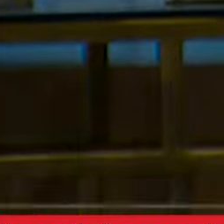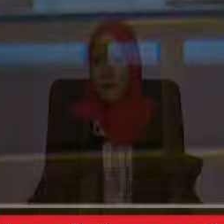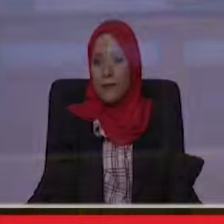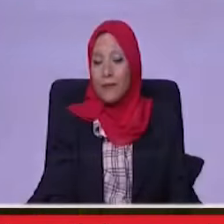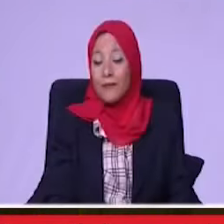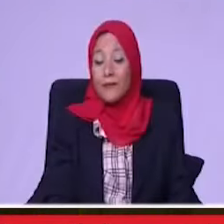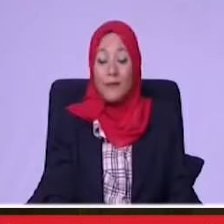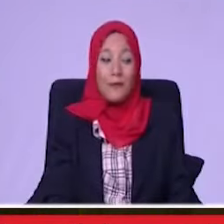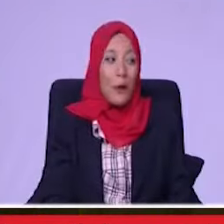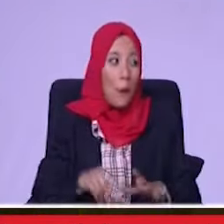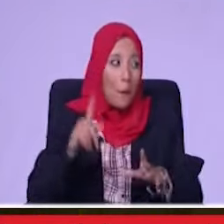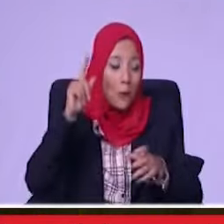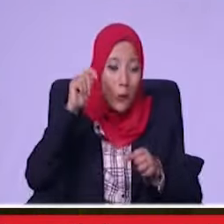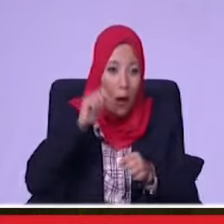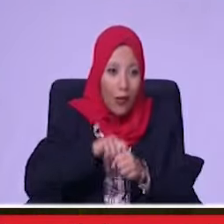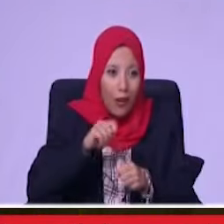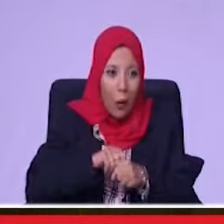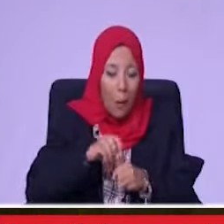ما شاء الله. عند يعني